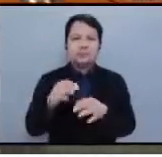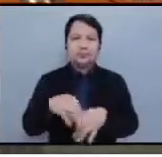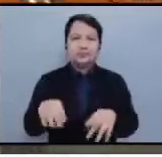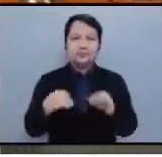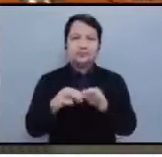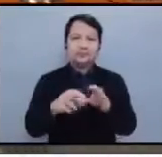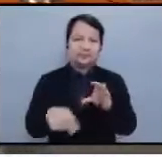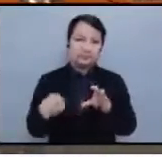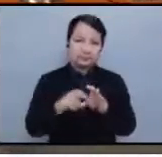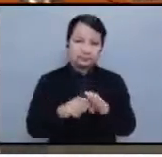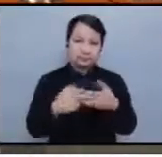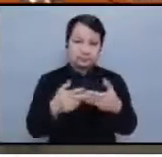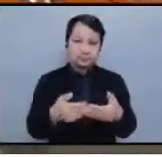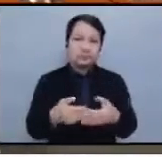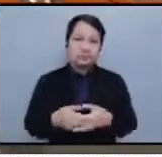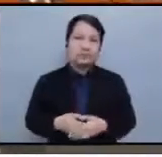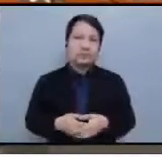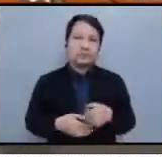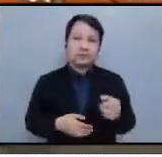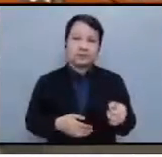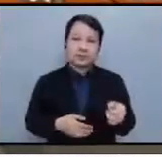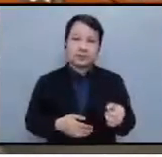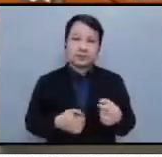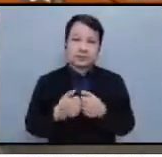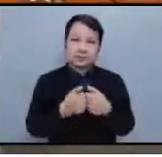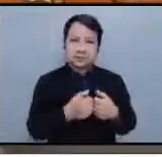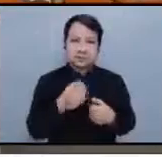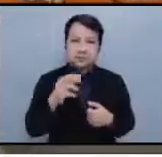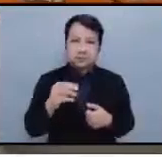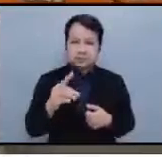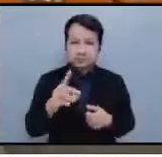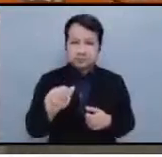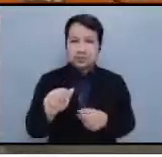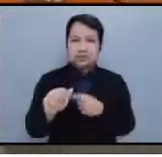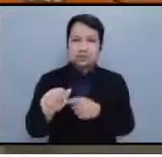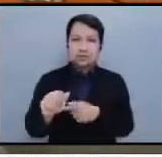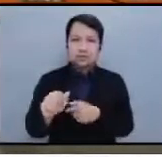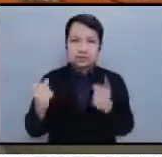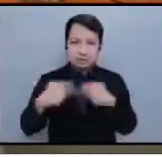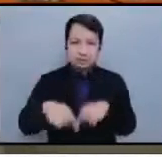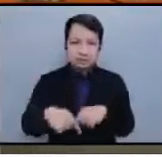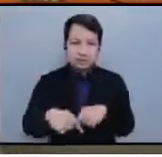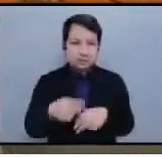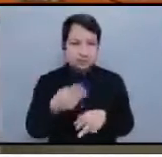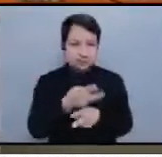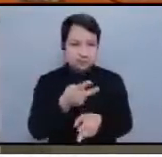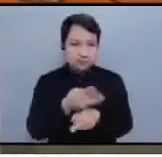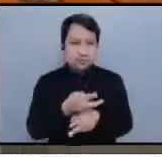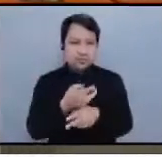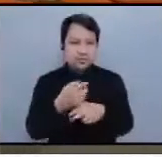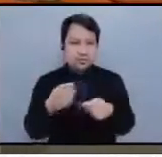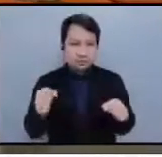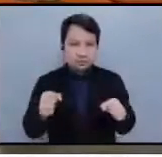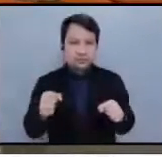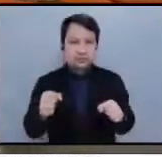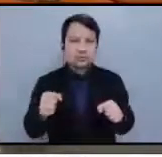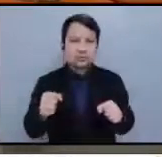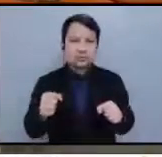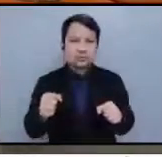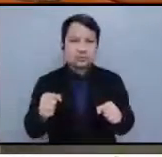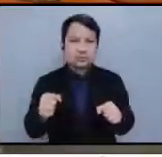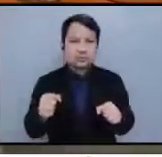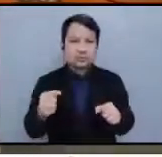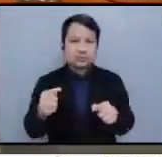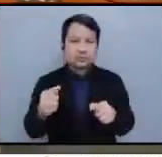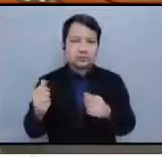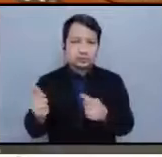ngayon. Eh sabi naman ng mga kasama sa MMDA, sila naman yung nandito para masiguro yung kaayusan at sumusunod